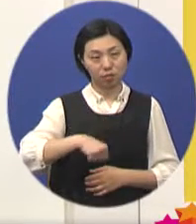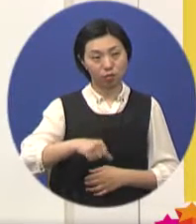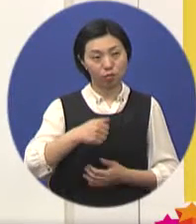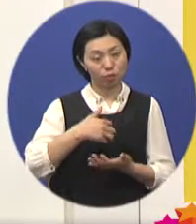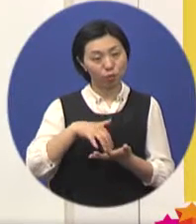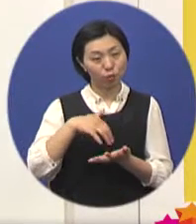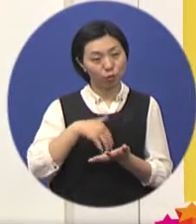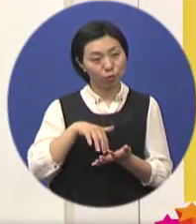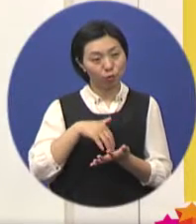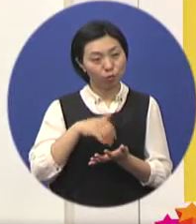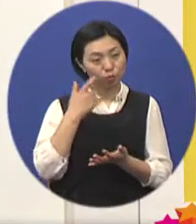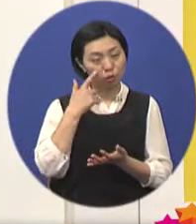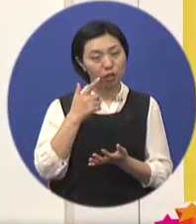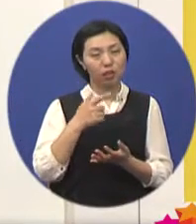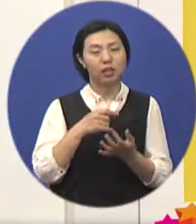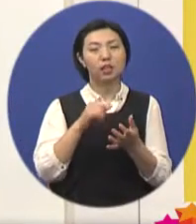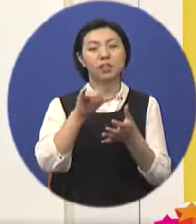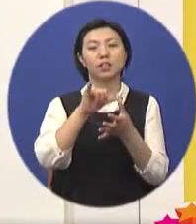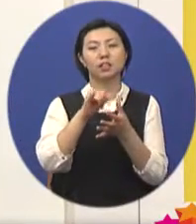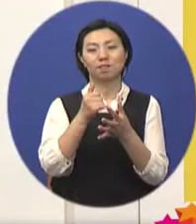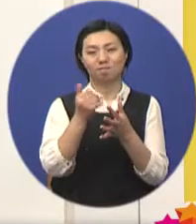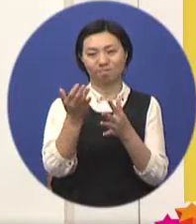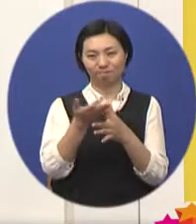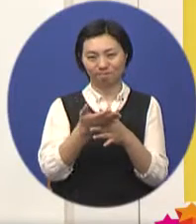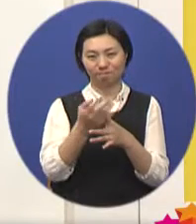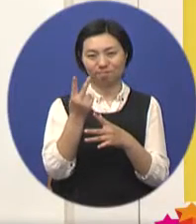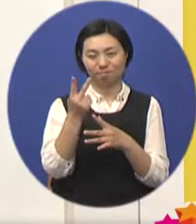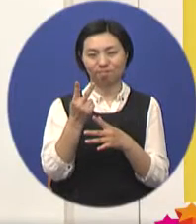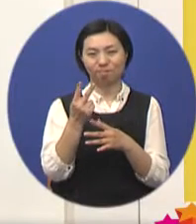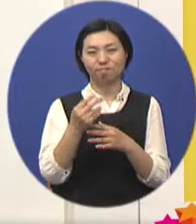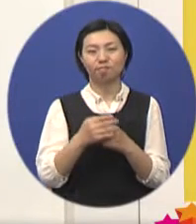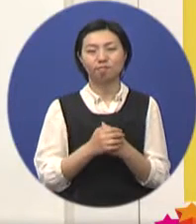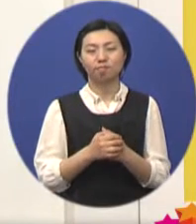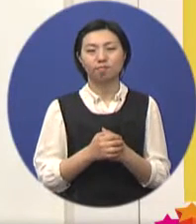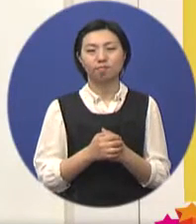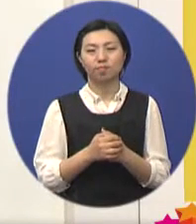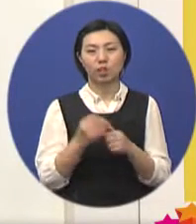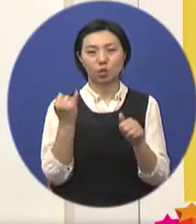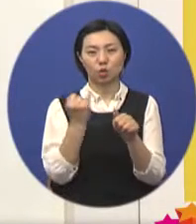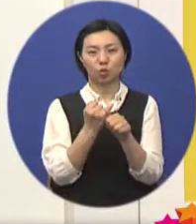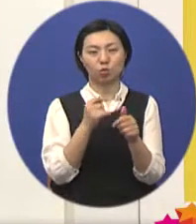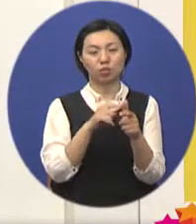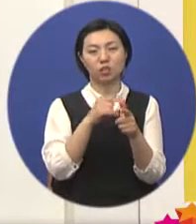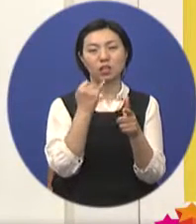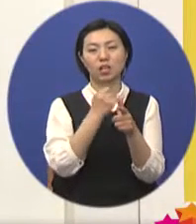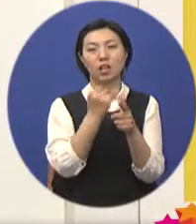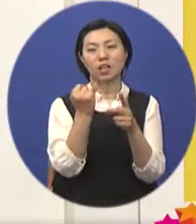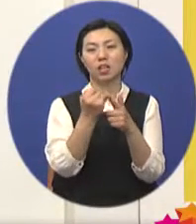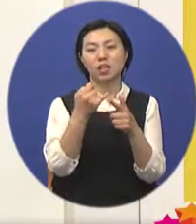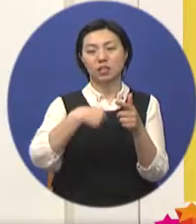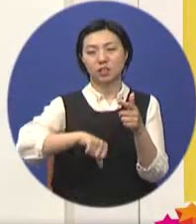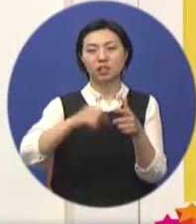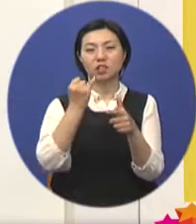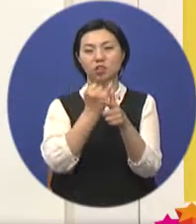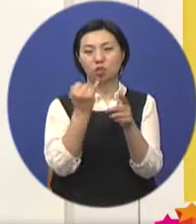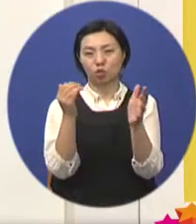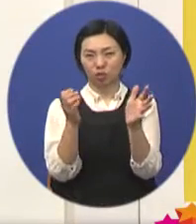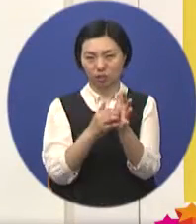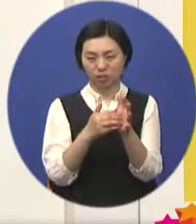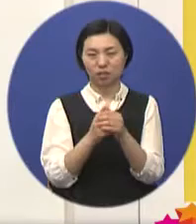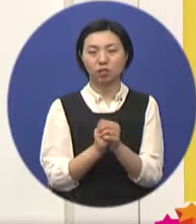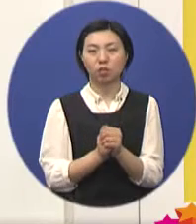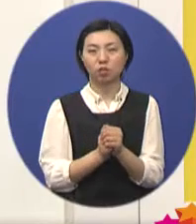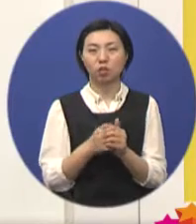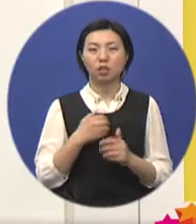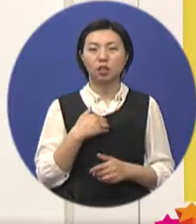두셨어요? 아, 남매입니다. 네. 결혼 다 하시고요. 네. 하고요. 네. 어디 아프신 데는 없으시고. 제가요?